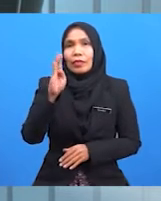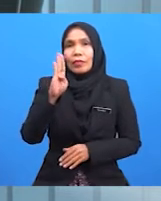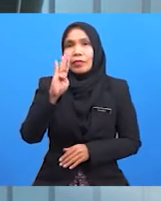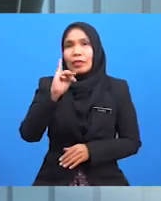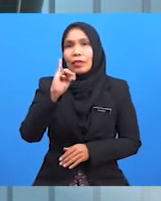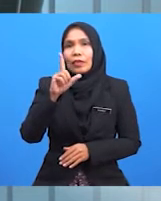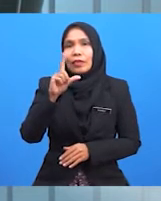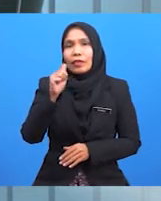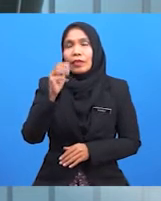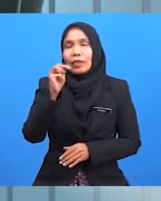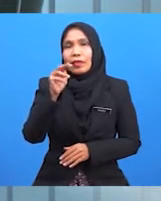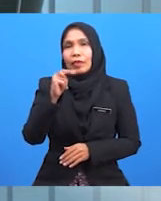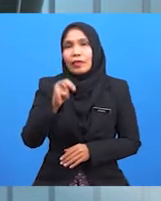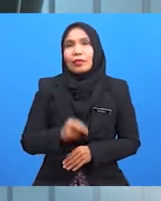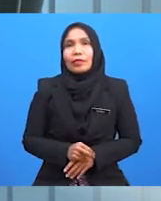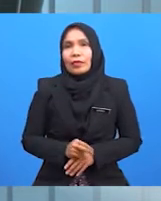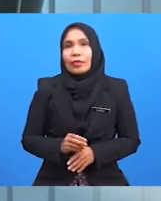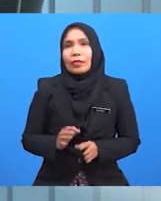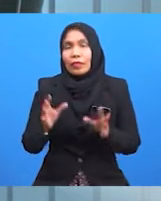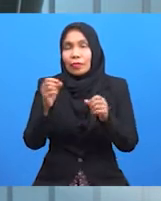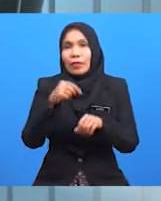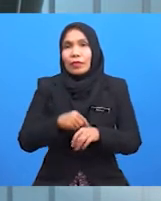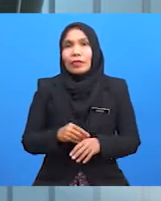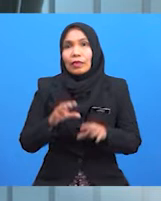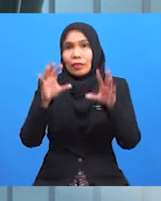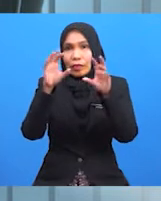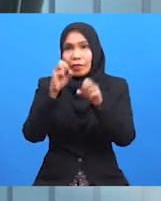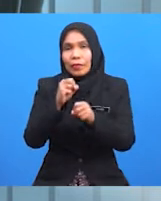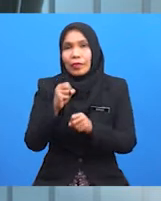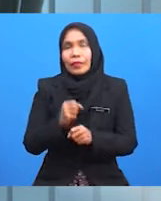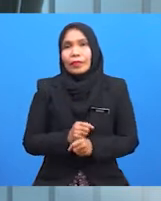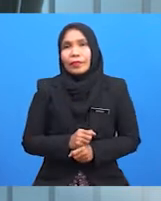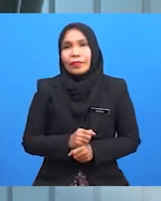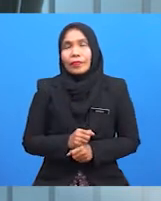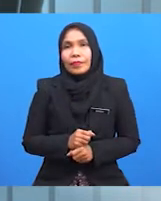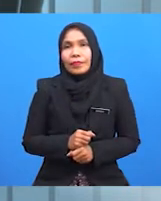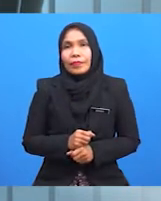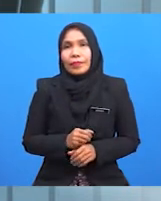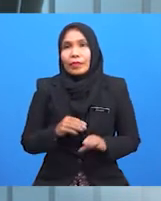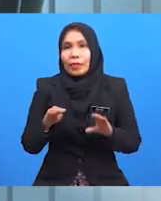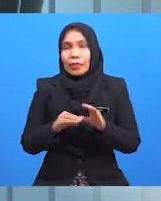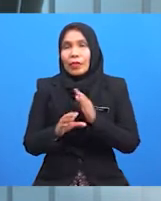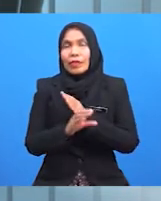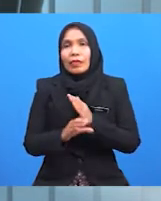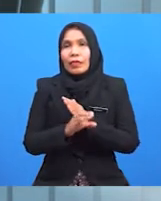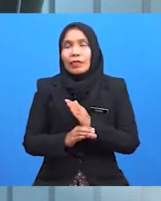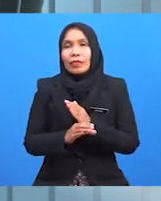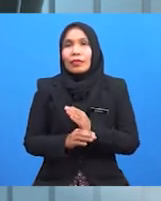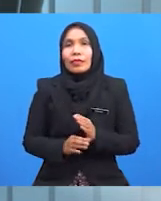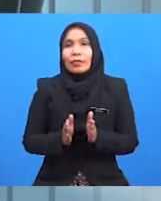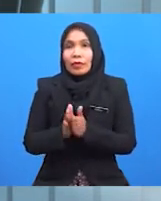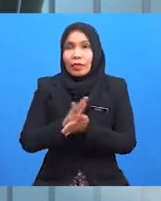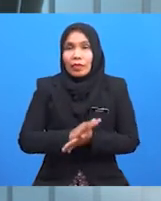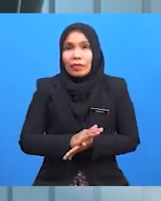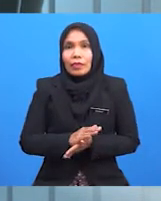dicapai. Dalam masa yang sama, bank negara perlu menjadi penasihat bukan hanya kepada